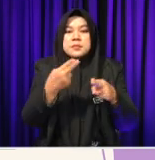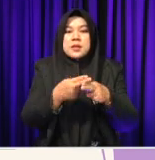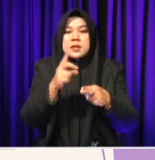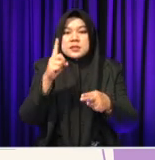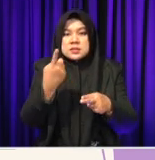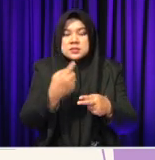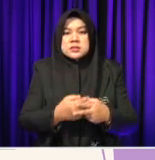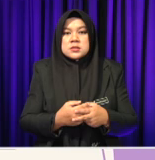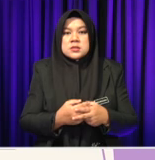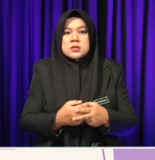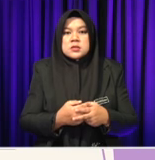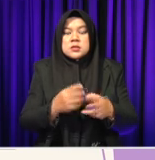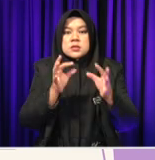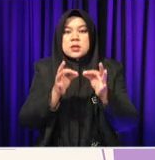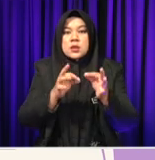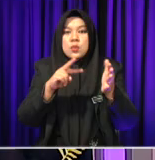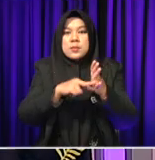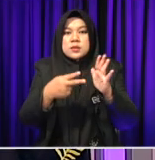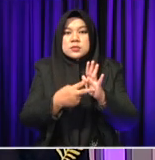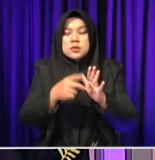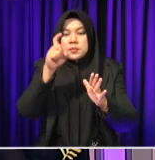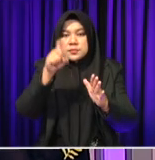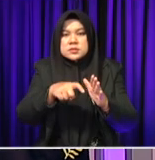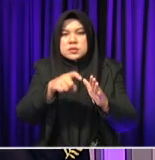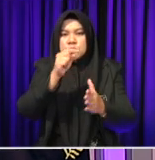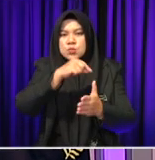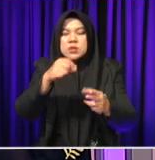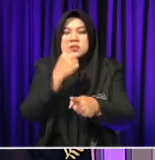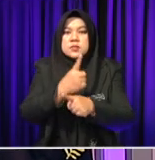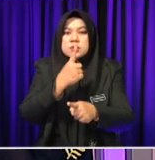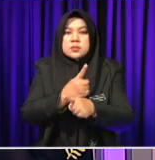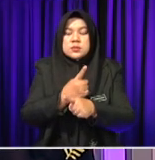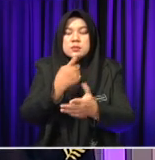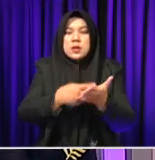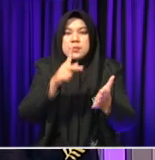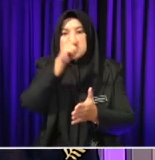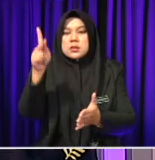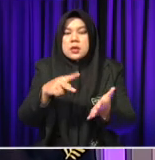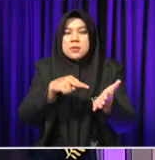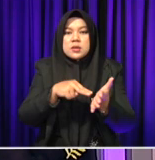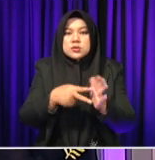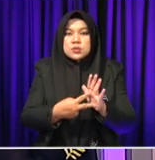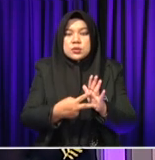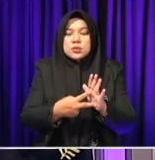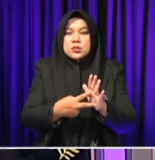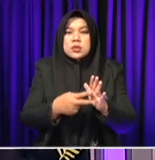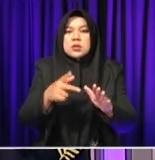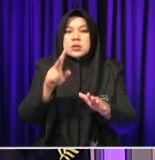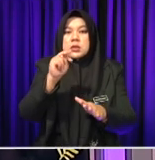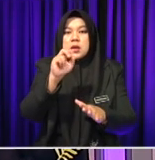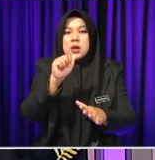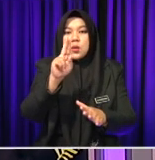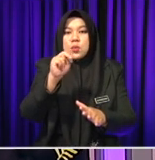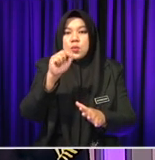pada soalan Maksud maksudnya dia kena ikat betul-betul contoh maksud apakah maksud naungan jadi maksud naungan tadi apa mendapat